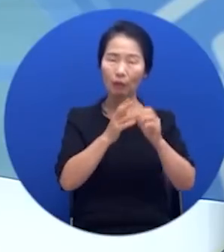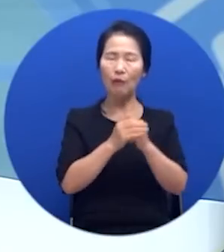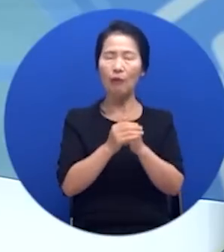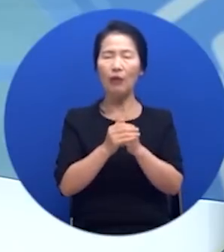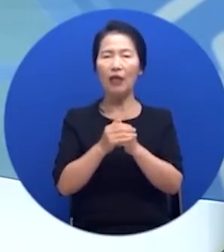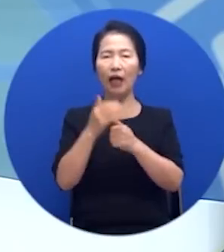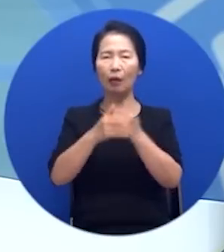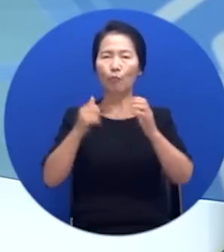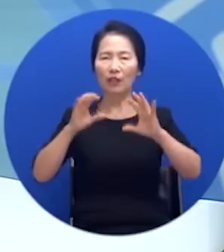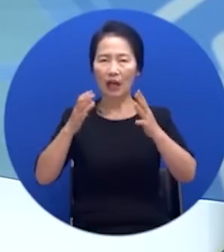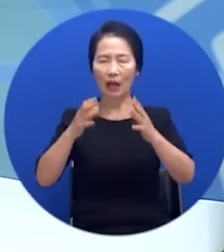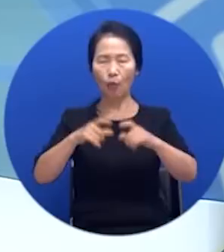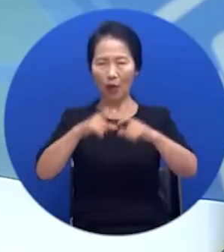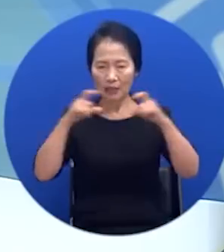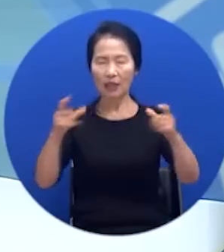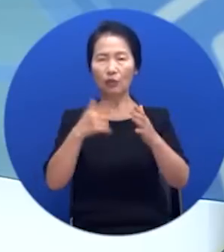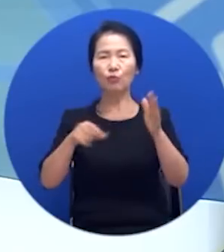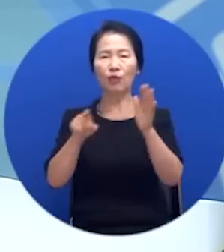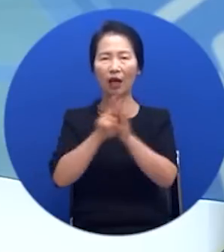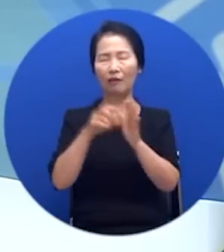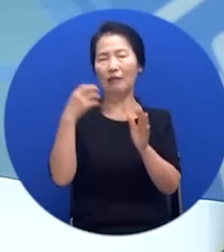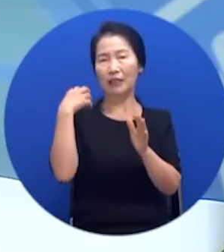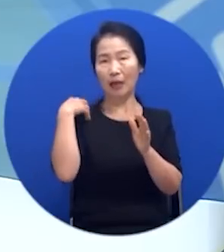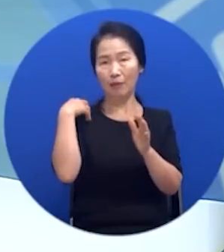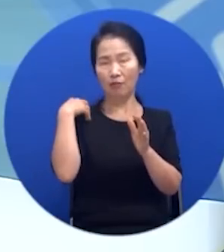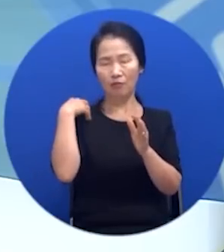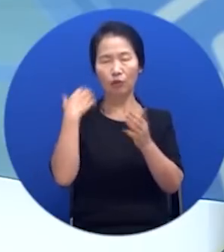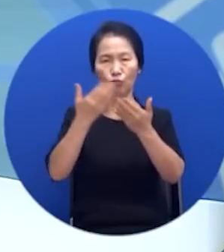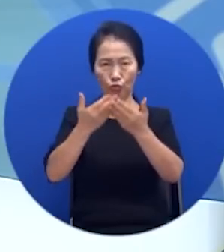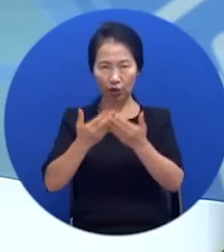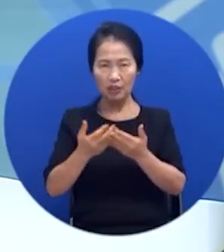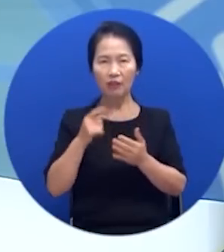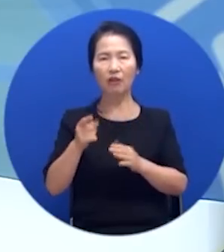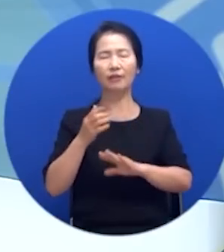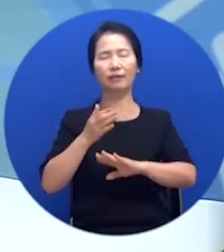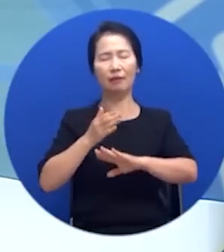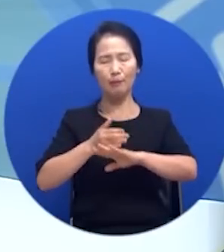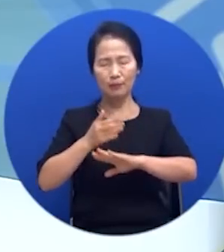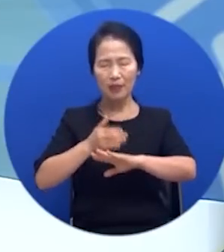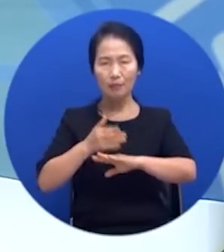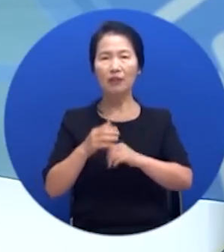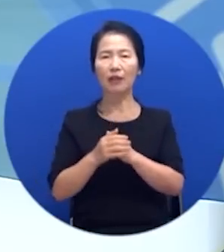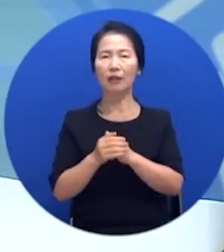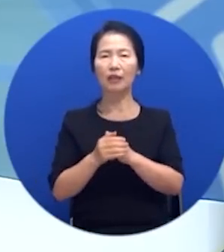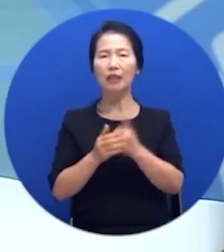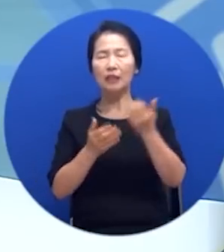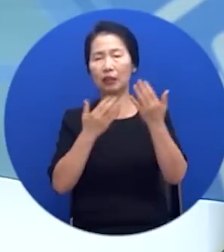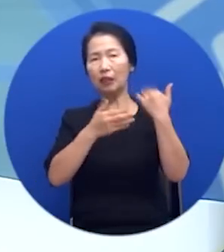나라의 확장을 위해 사명으로 책임감을 주신 것을 감사합니다.